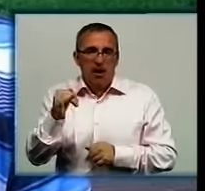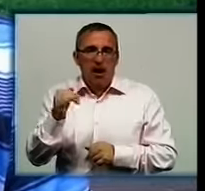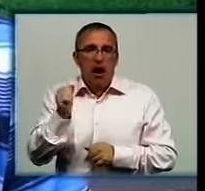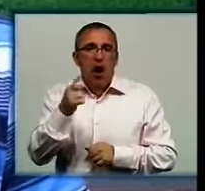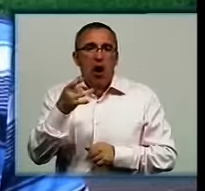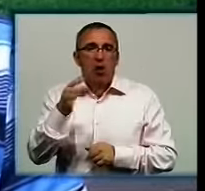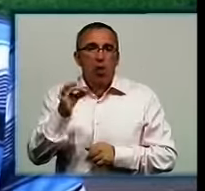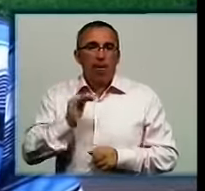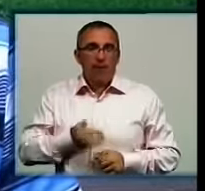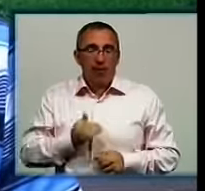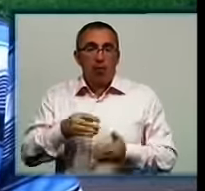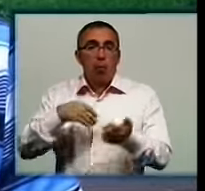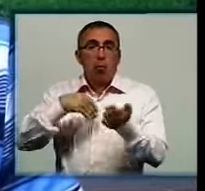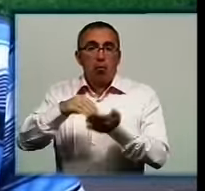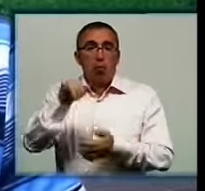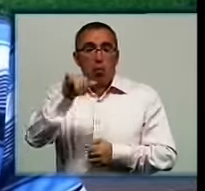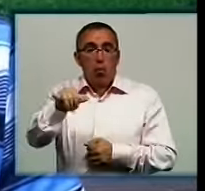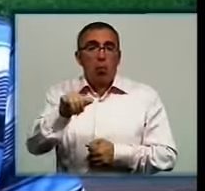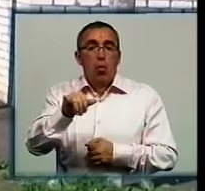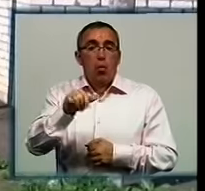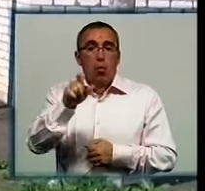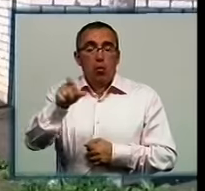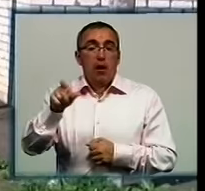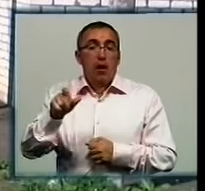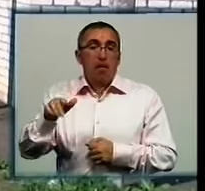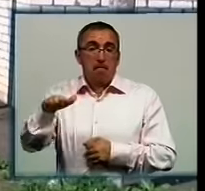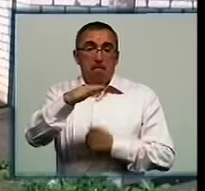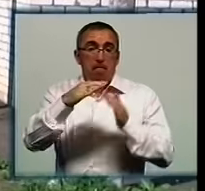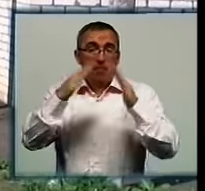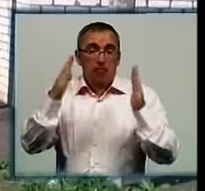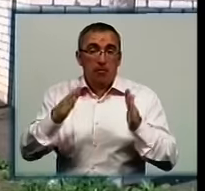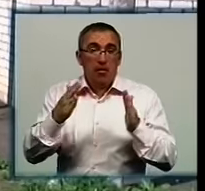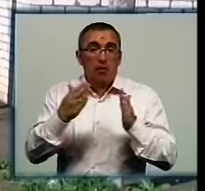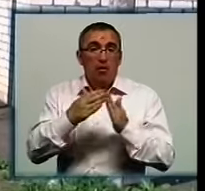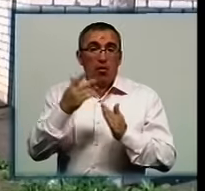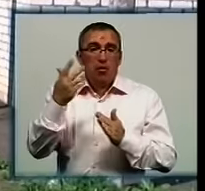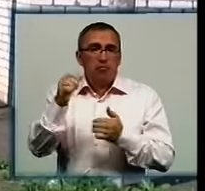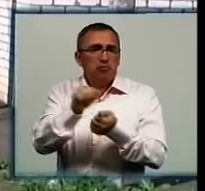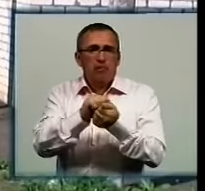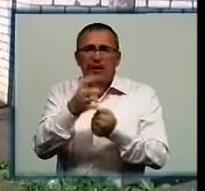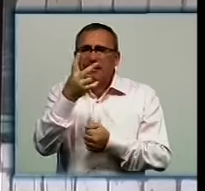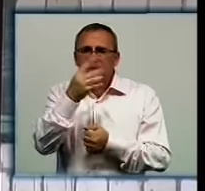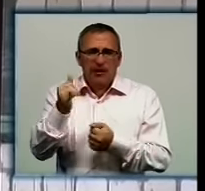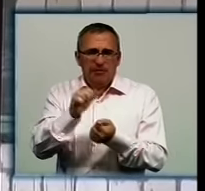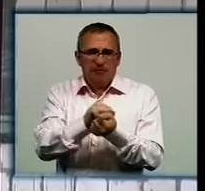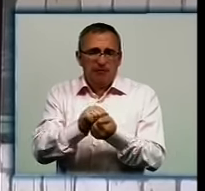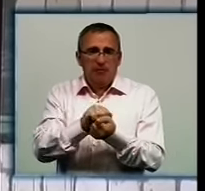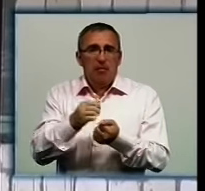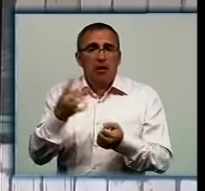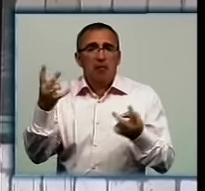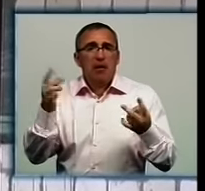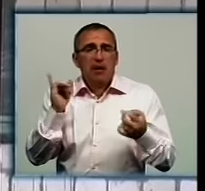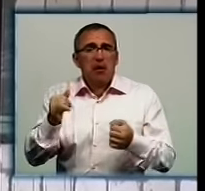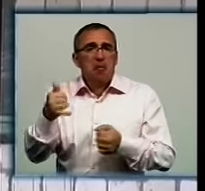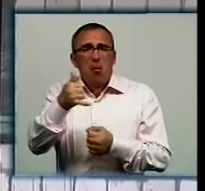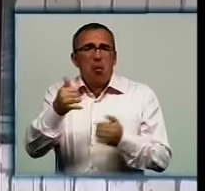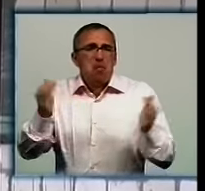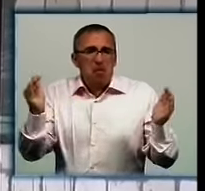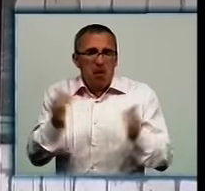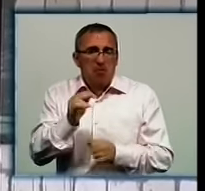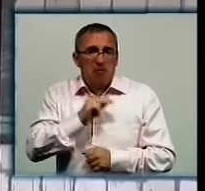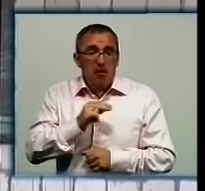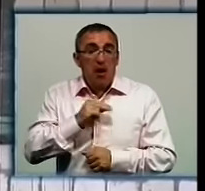купила у людей приміщення. За останні три роки на млині не змололи жодного мішка борошна. Мало працювала й олійня. А на